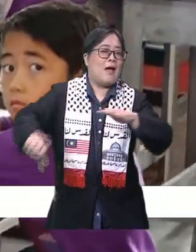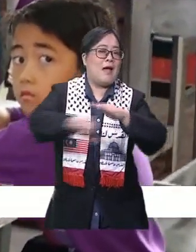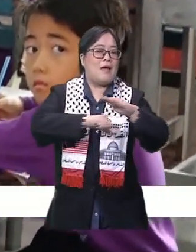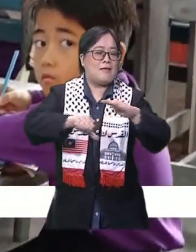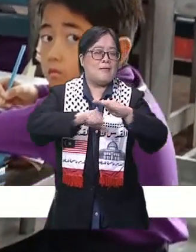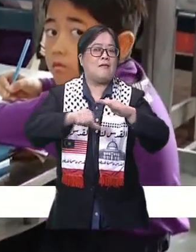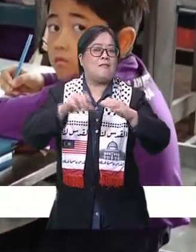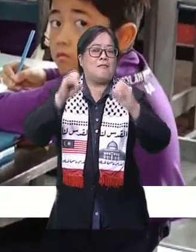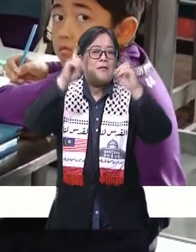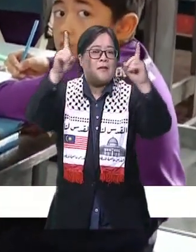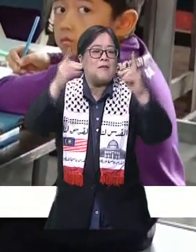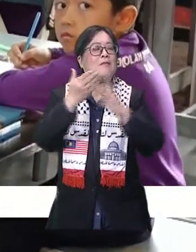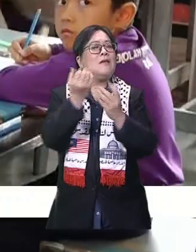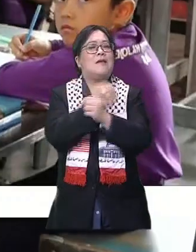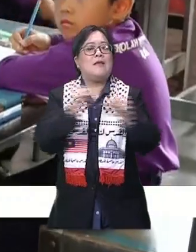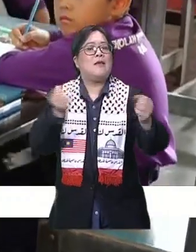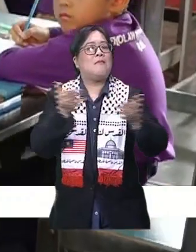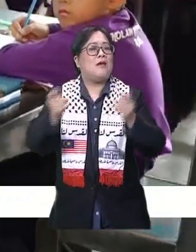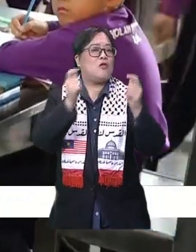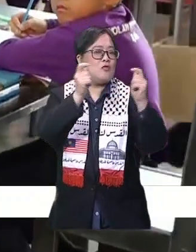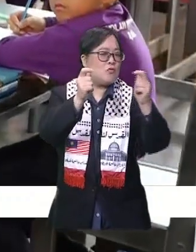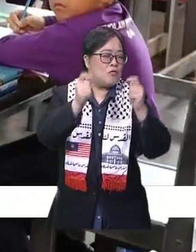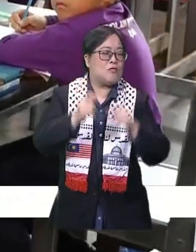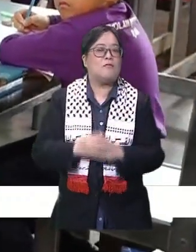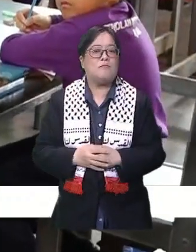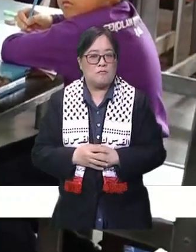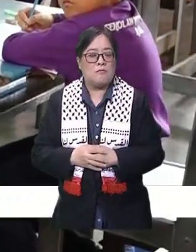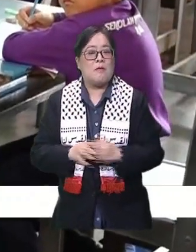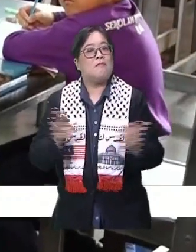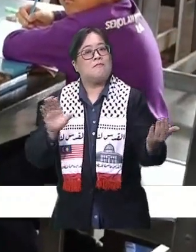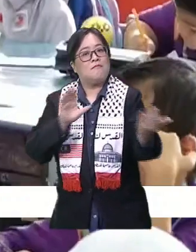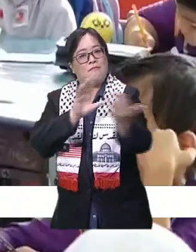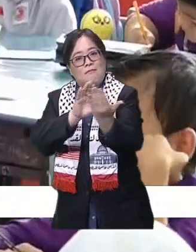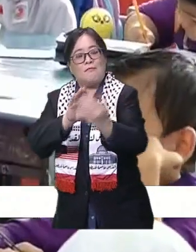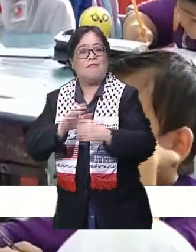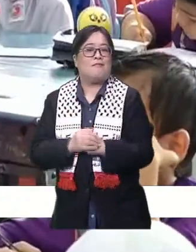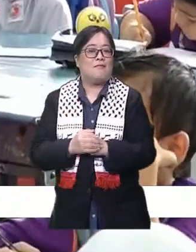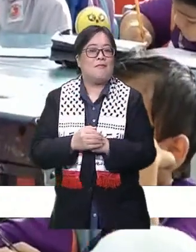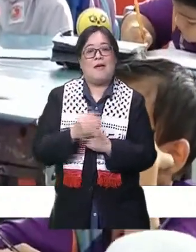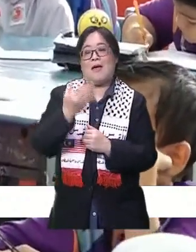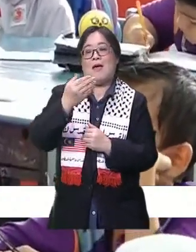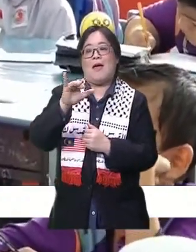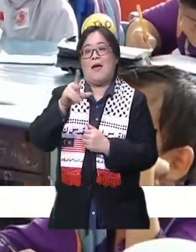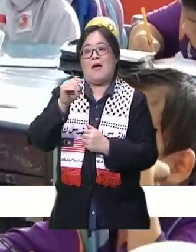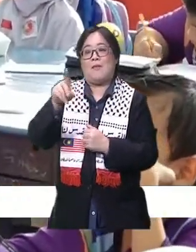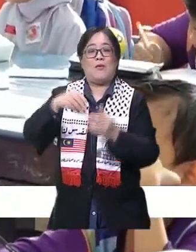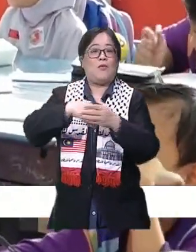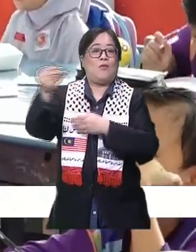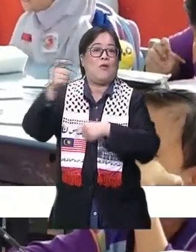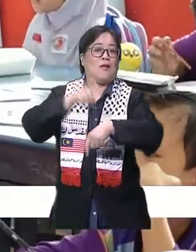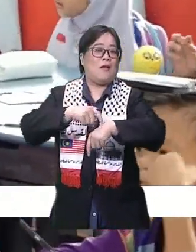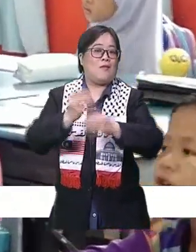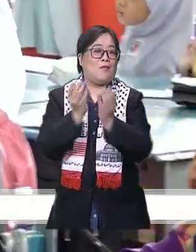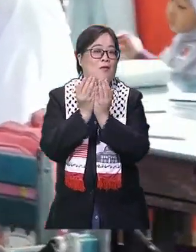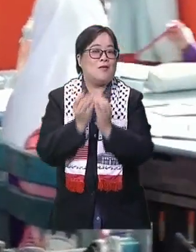baik menerusi penyediaan khidmat tuisyen, pembelajaran bersemuka serta hybrid di luar waktu persekolahan.